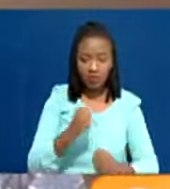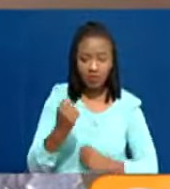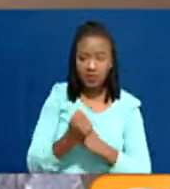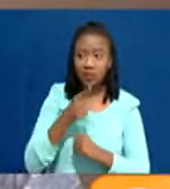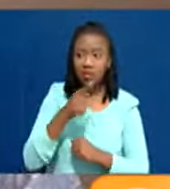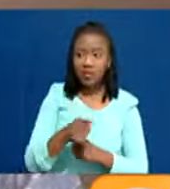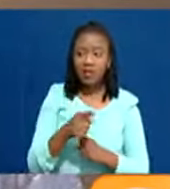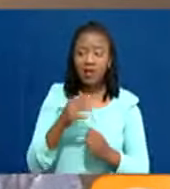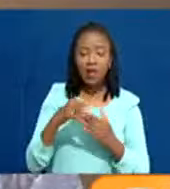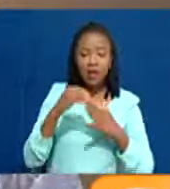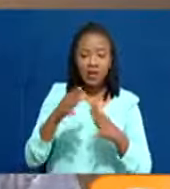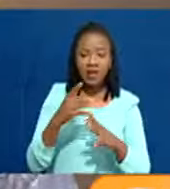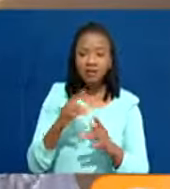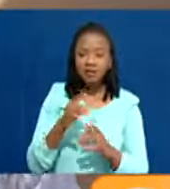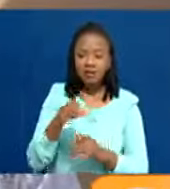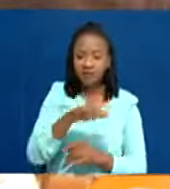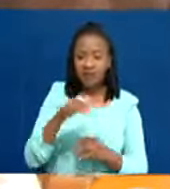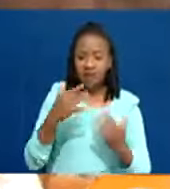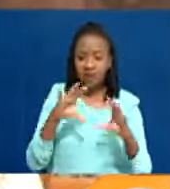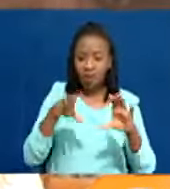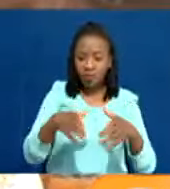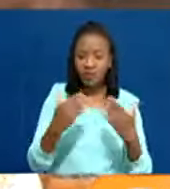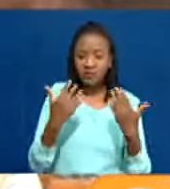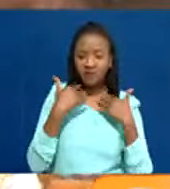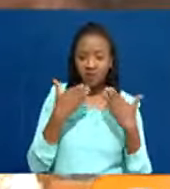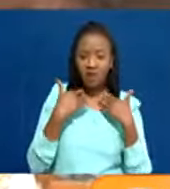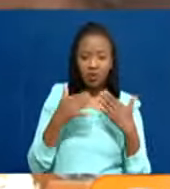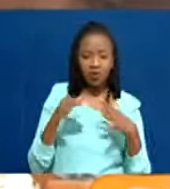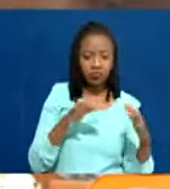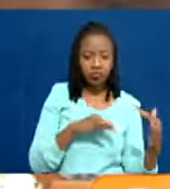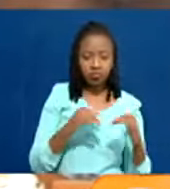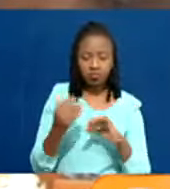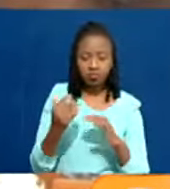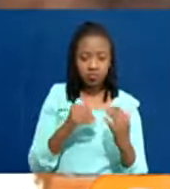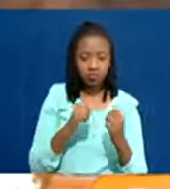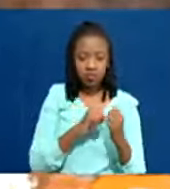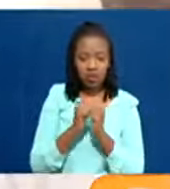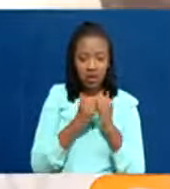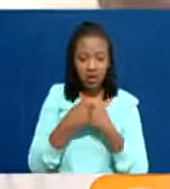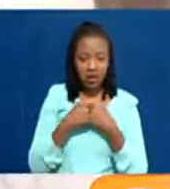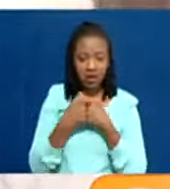Meru umekumbwa na misukosuko haswa katika ngazi ya ugavana.